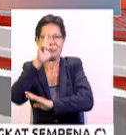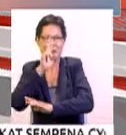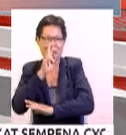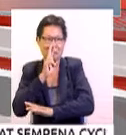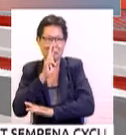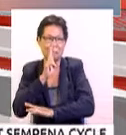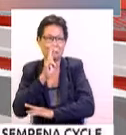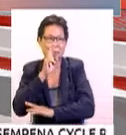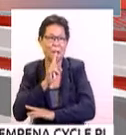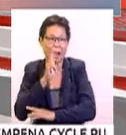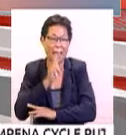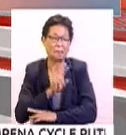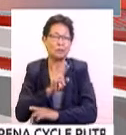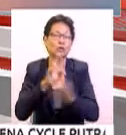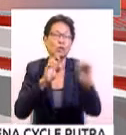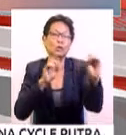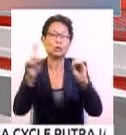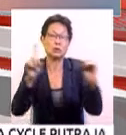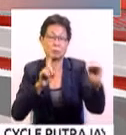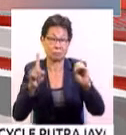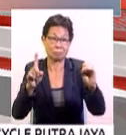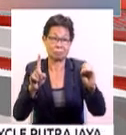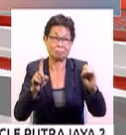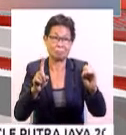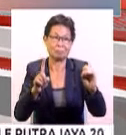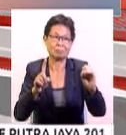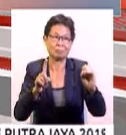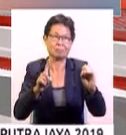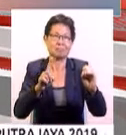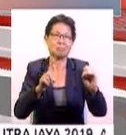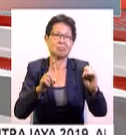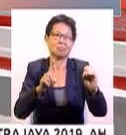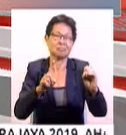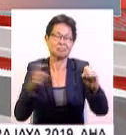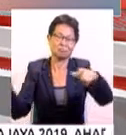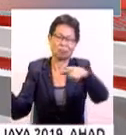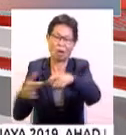Sean Sherman menjadi pemusnah harapan buat Harimau Selatan.